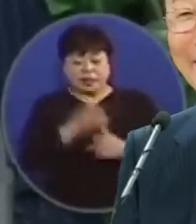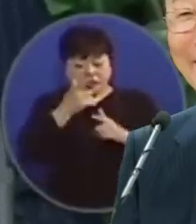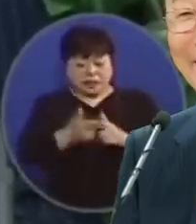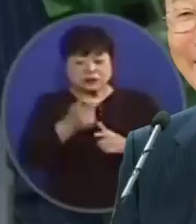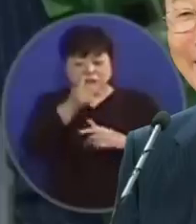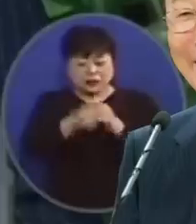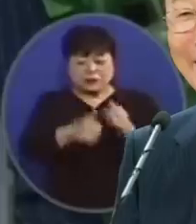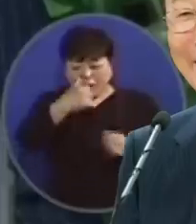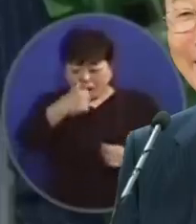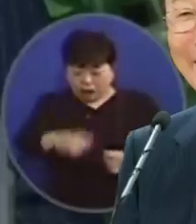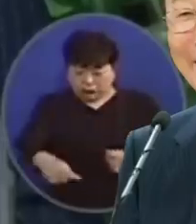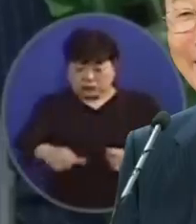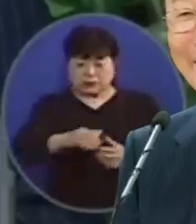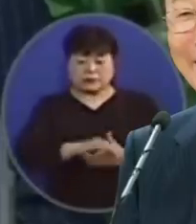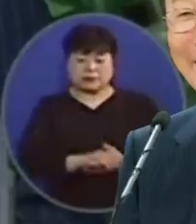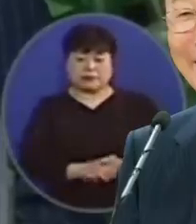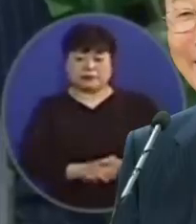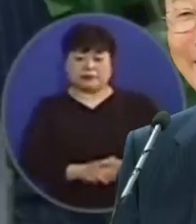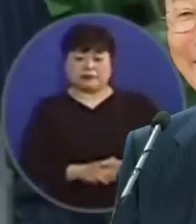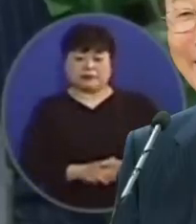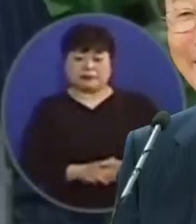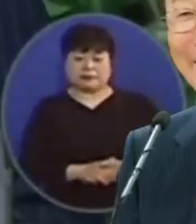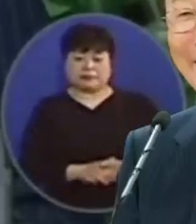예수님은 하나님 아들입니다.